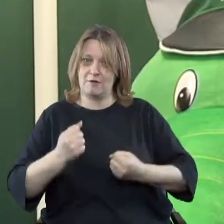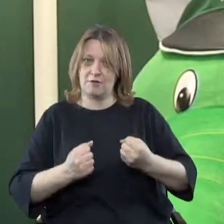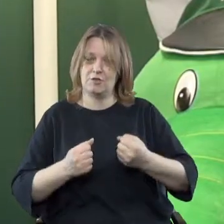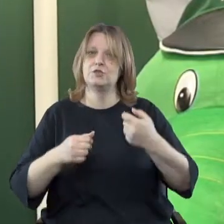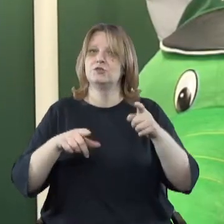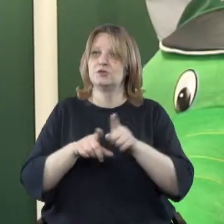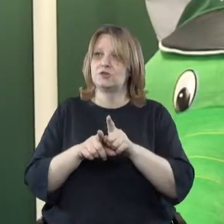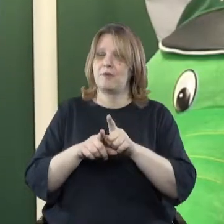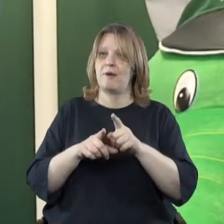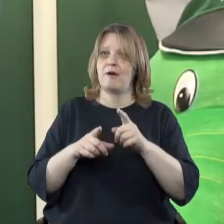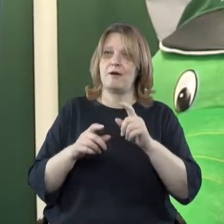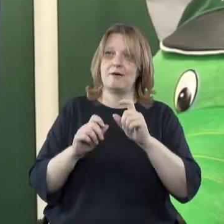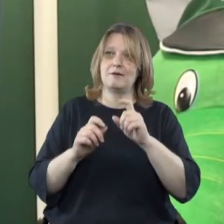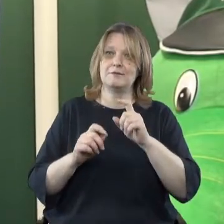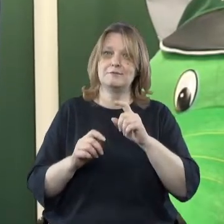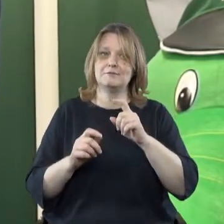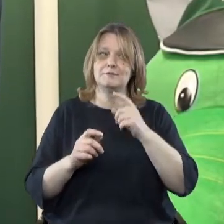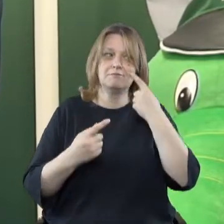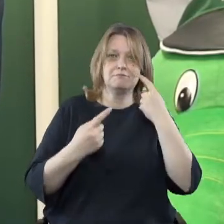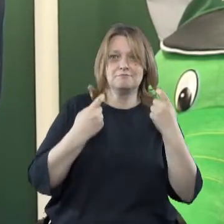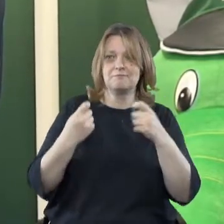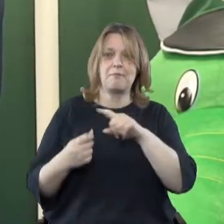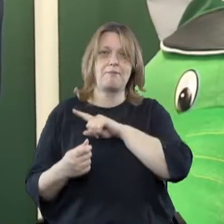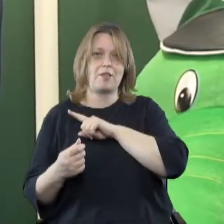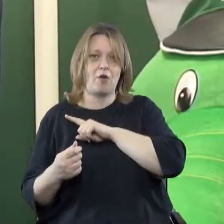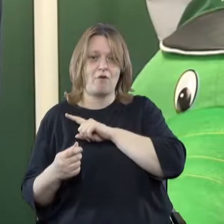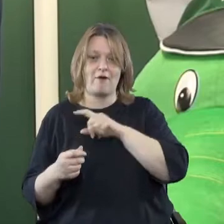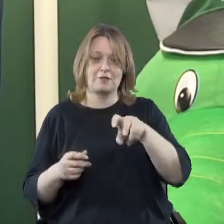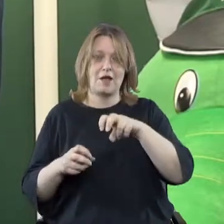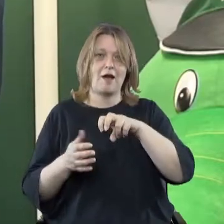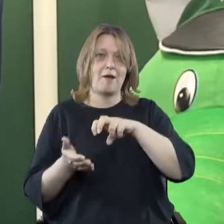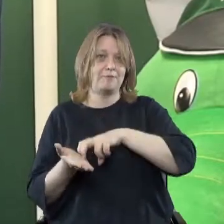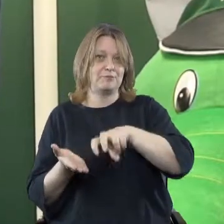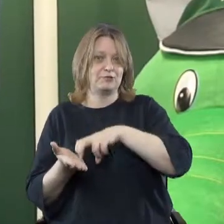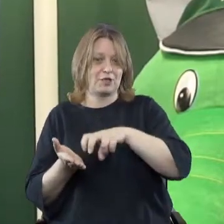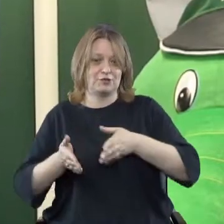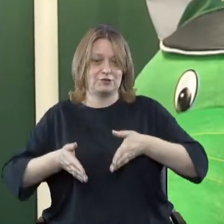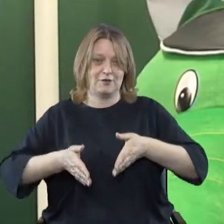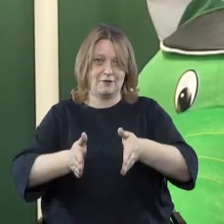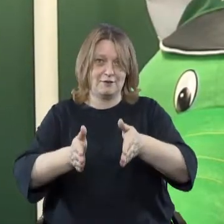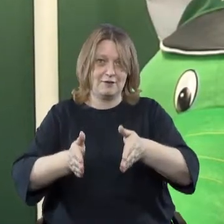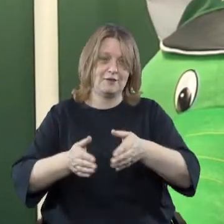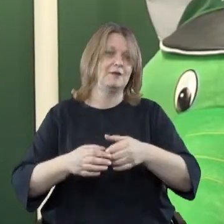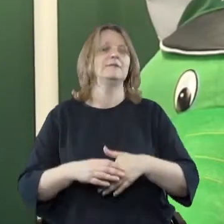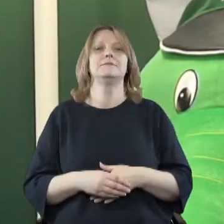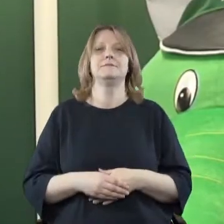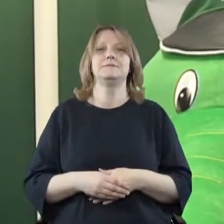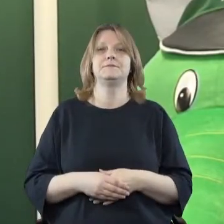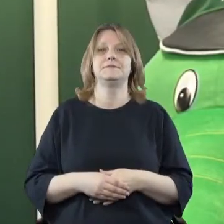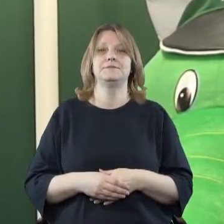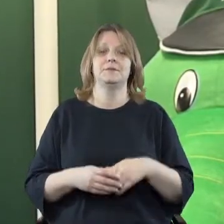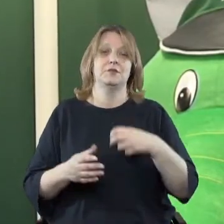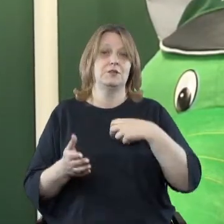bacznie strzec, uważać na przejściach dla pieszych. Pokonując przejścia dla pieszych, czy piechotą,